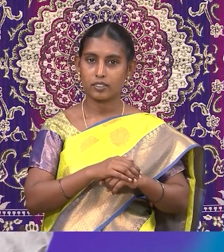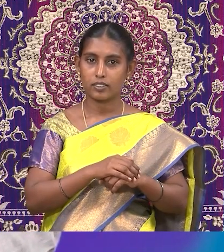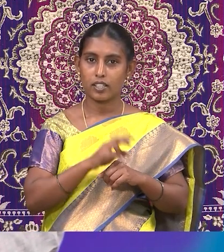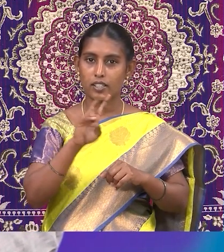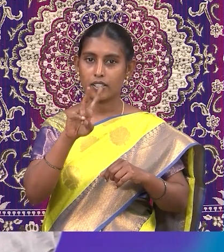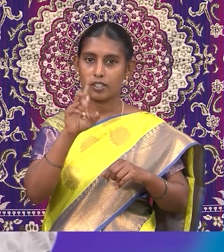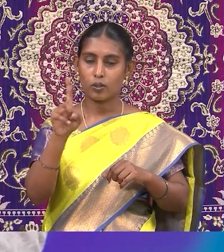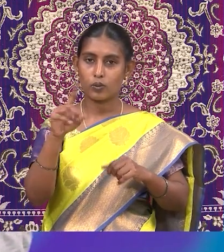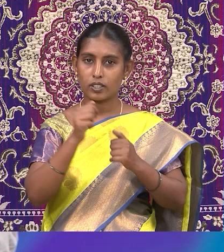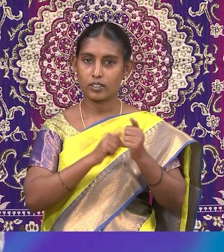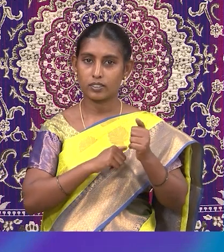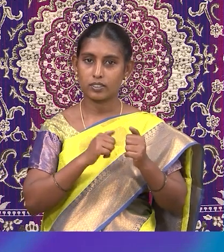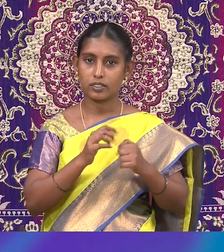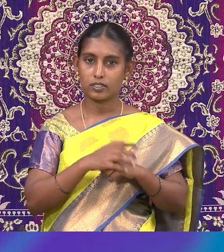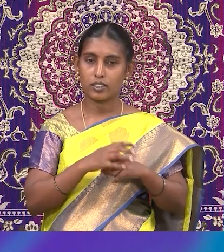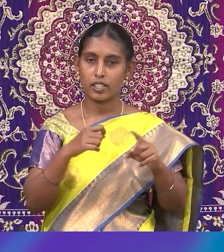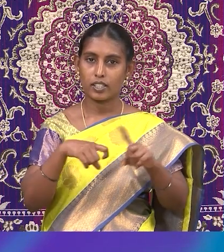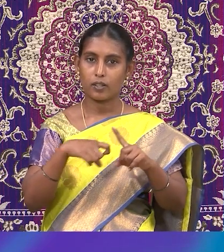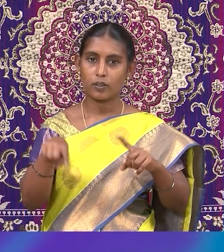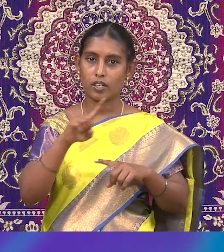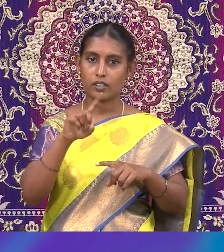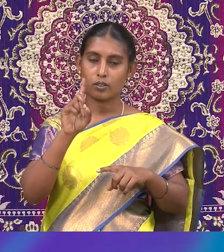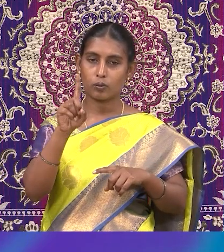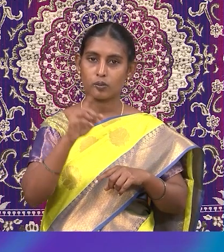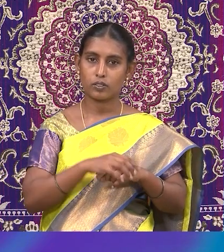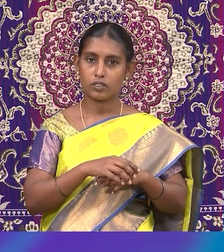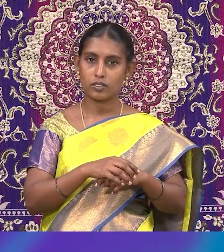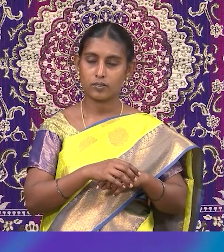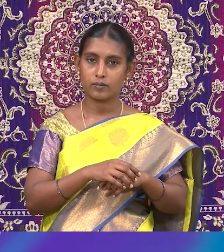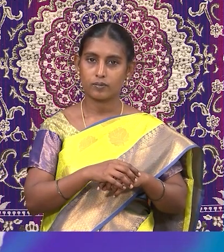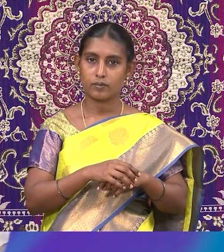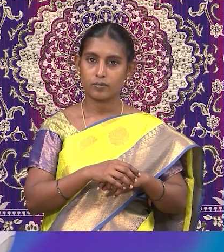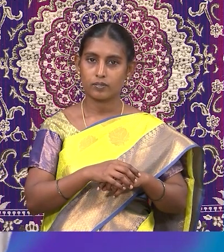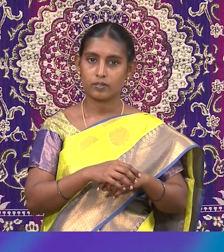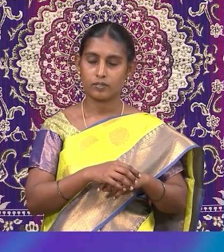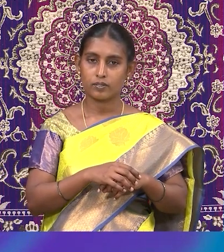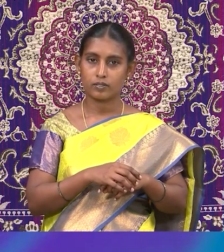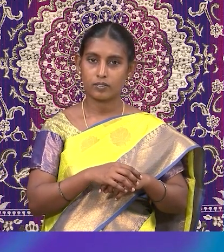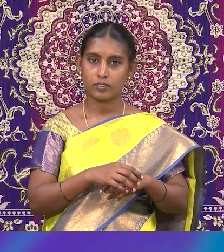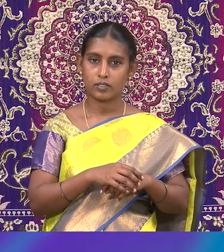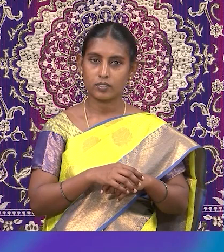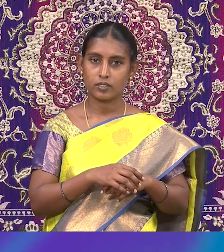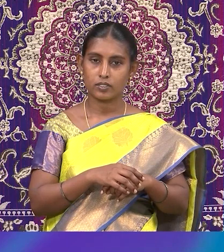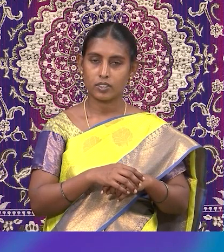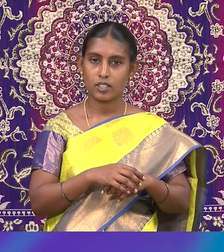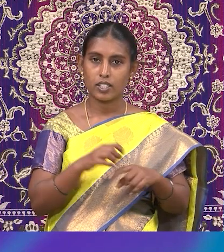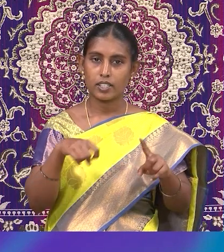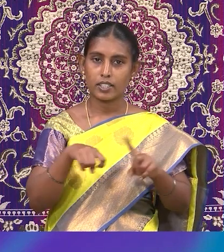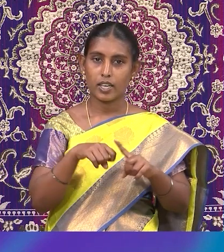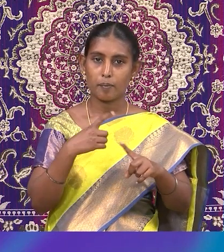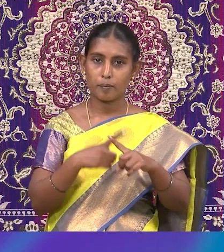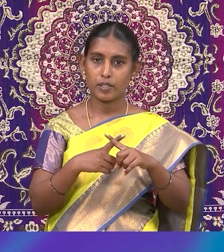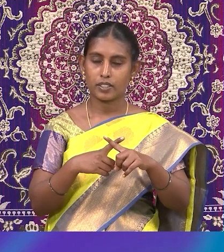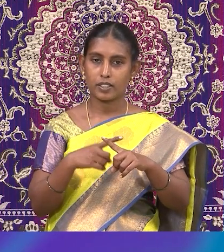ஒன்றை கழித்தோம்னா ஒன்று. ஸோ கேவோட அடுக்கு ஒன்றுன்னு எழுதலாம். அப்படி இல்லை, அந்த கே ஸ்கொயர் நம்ம என்ன எழுதலாம்? கே பெருக்கல் கேன்னு போட்டு பை